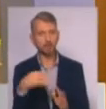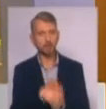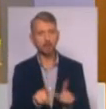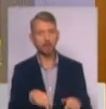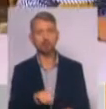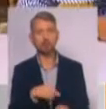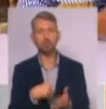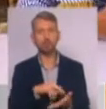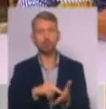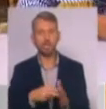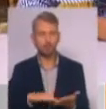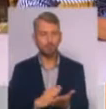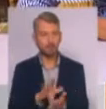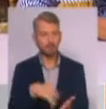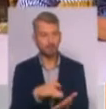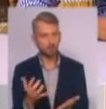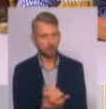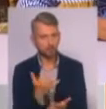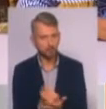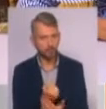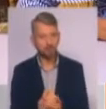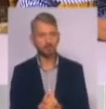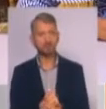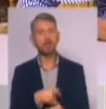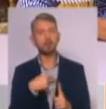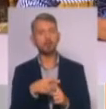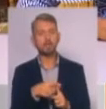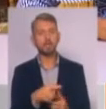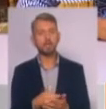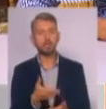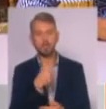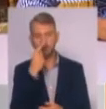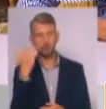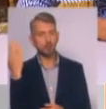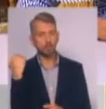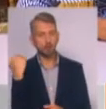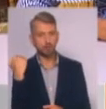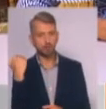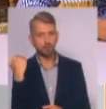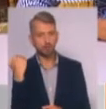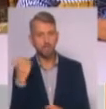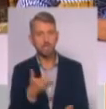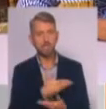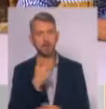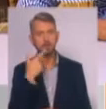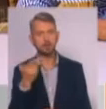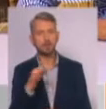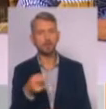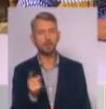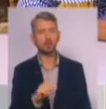бюджетна політика міста успішна. Крім того, ми нещодавно нам звітували про те,